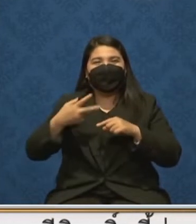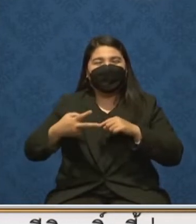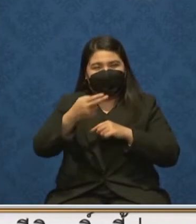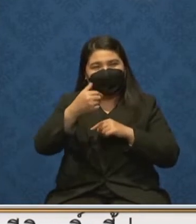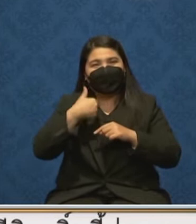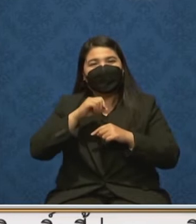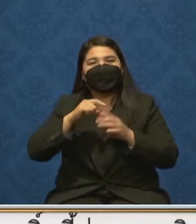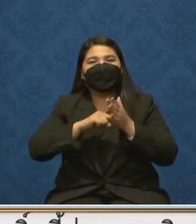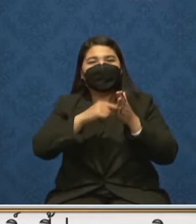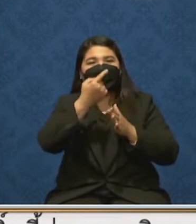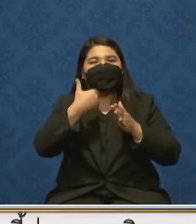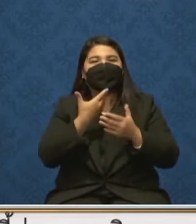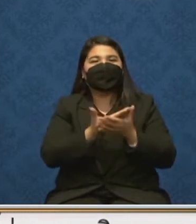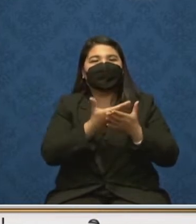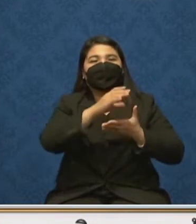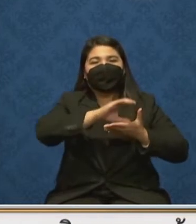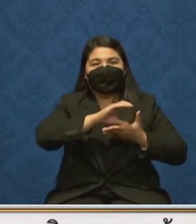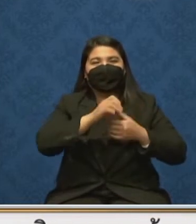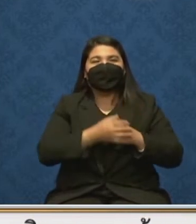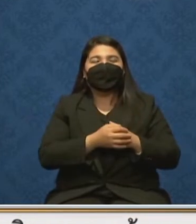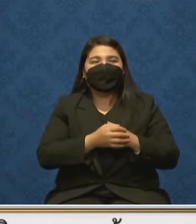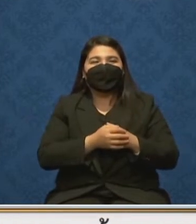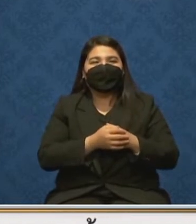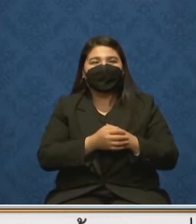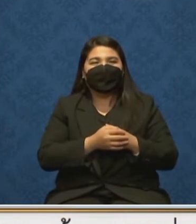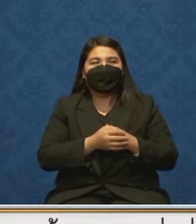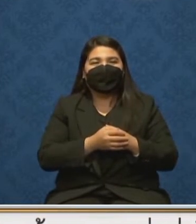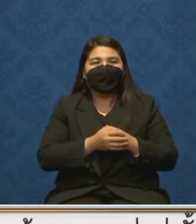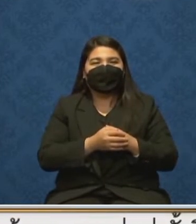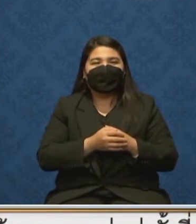า